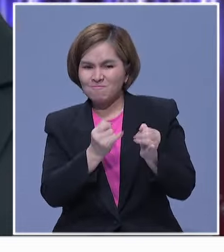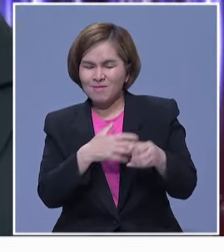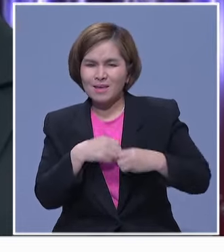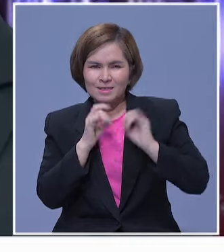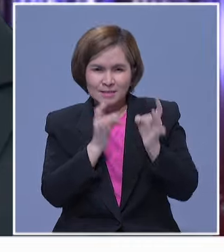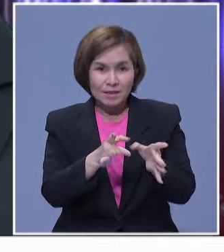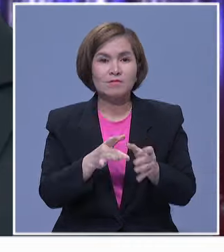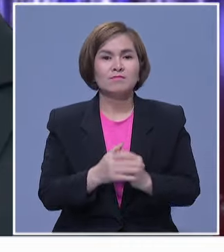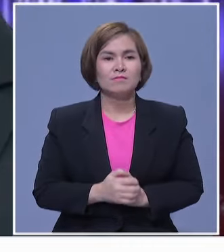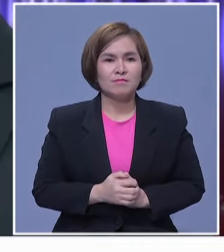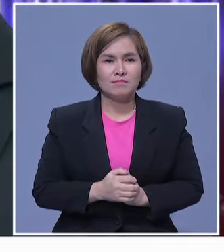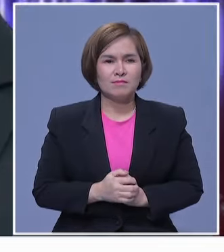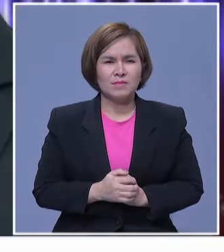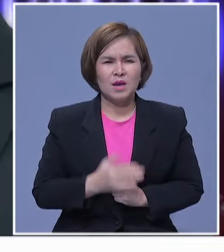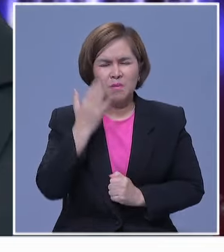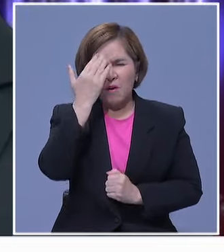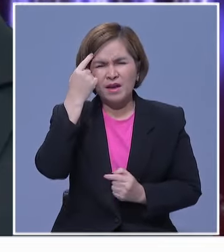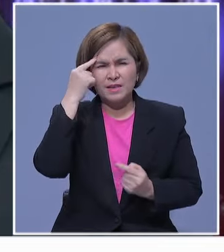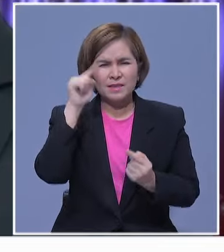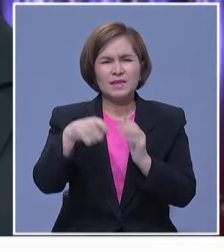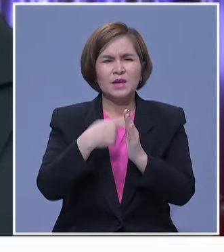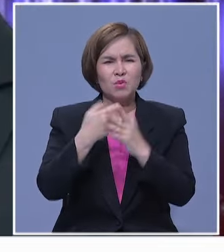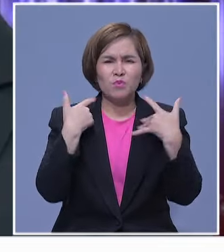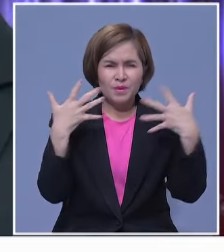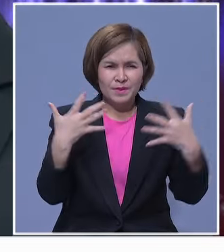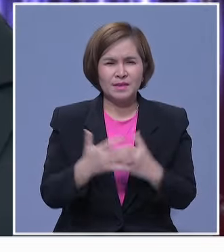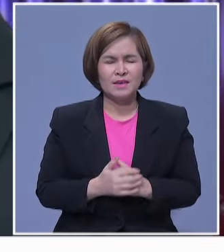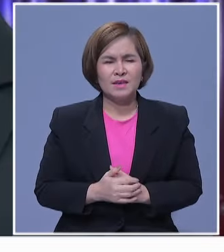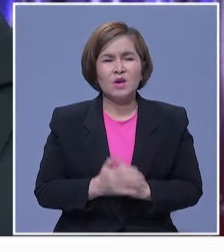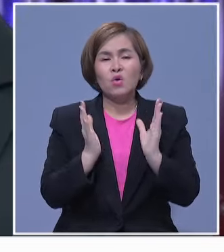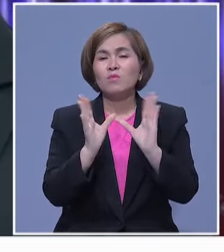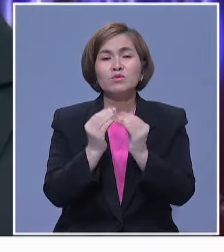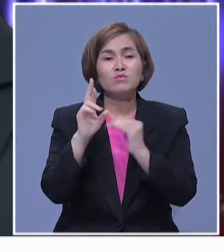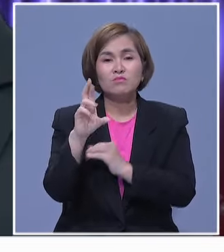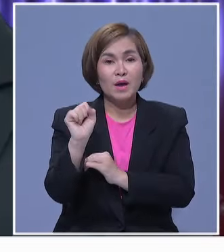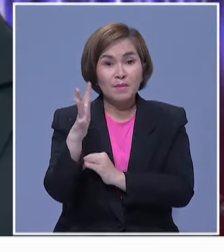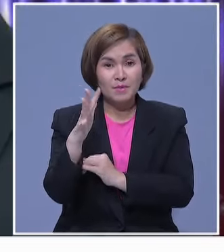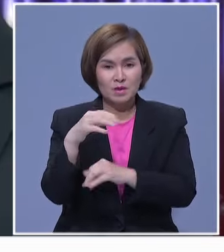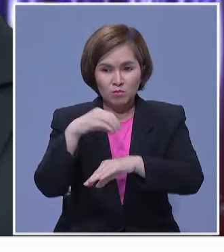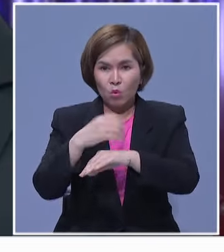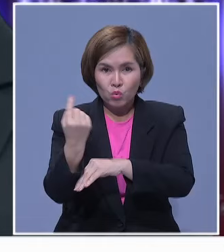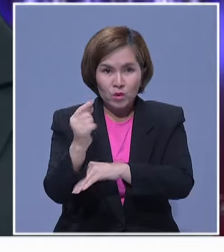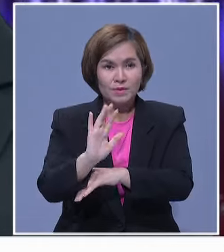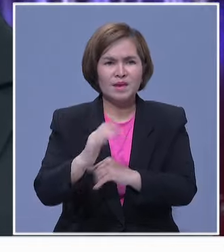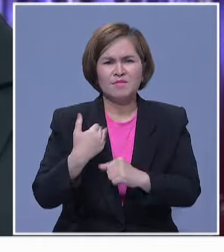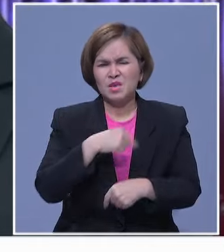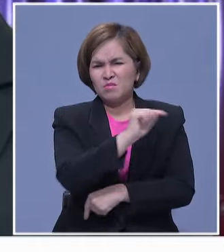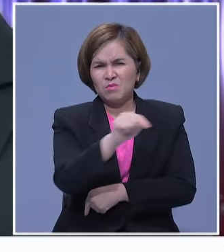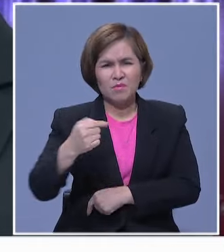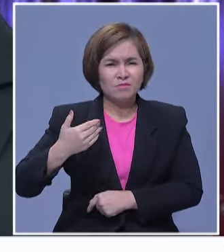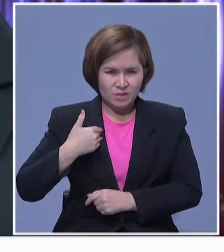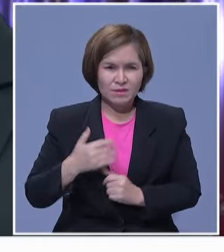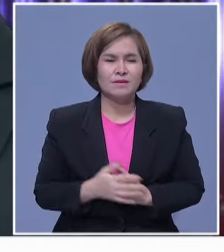ญกันโดยไม่คำนึงถึงเหตุผลนะครับ ค่ะ และคนที่ไม่ไปประชุมสภาเนี่ยไม่ได้มีเฉพาะลุงป้อมนะครับมีเยอะแยะไปหมดนะคร ับ เยอะเห